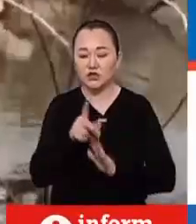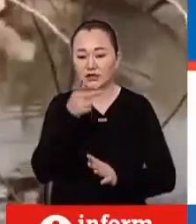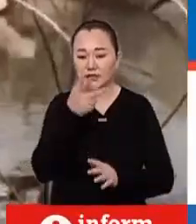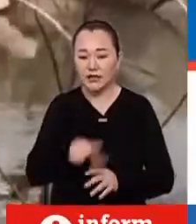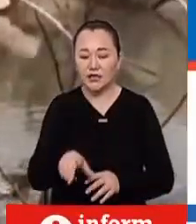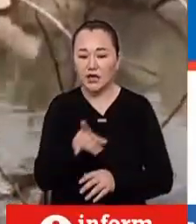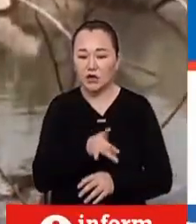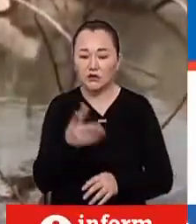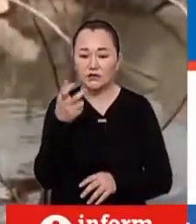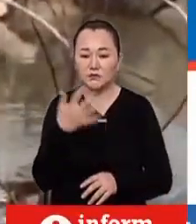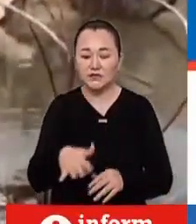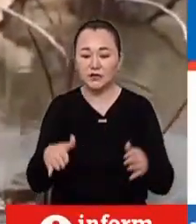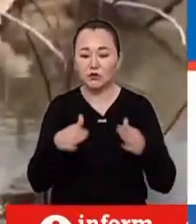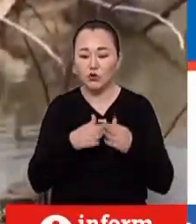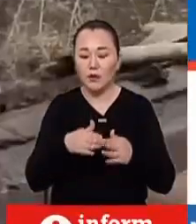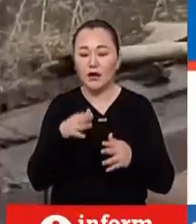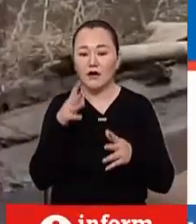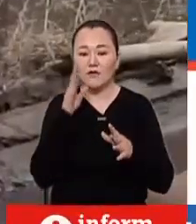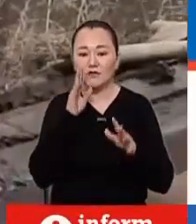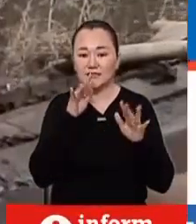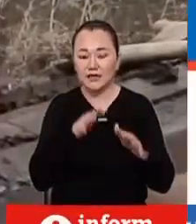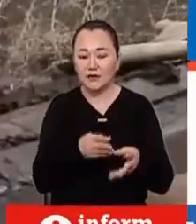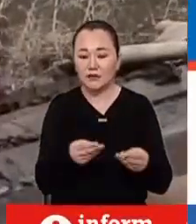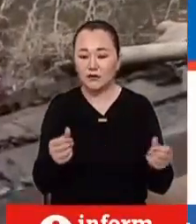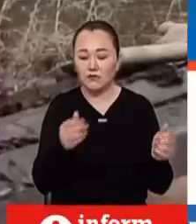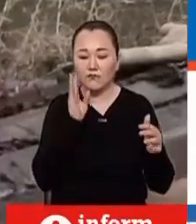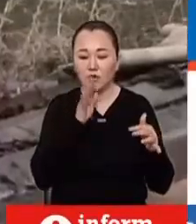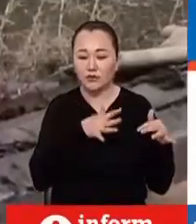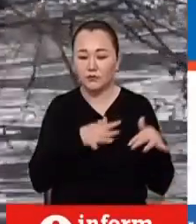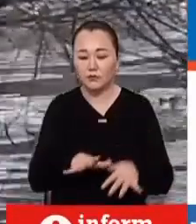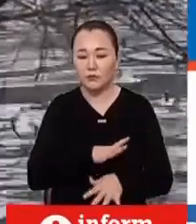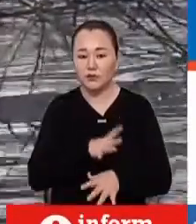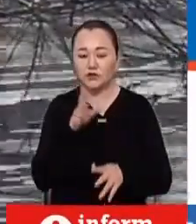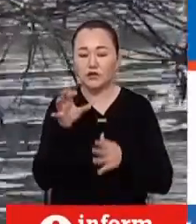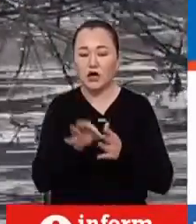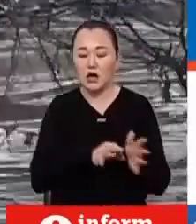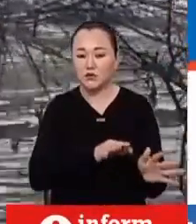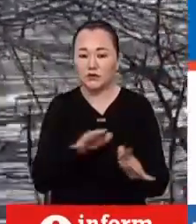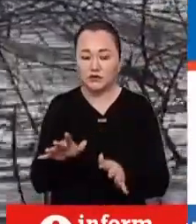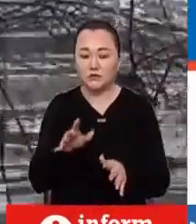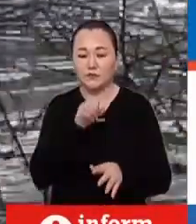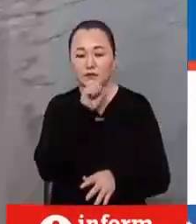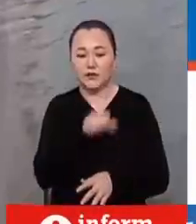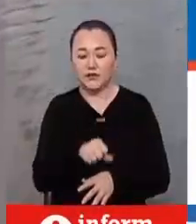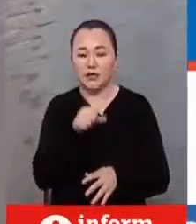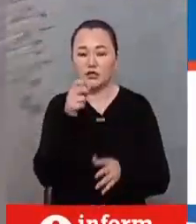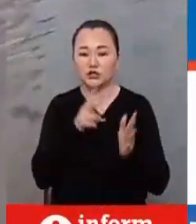аймақтағы 350 тұрғын үй ерген қар суының астында қалған еді. Алайда жедел шаралар ұйымдастырудың арқасында